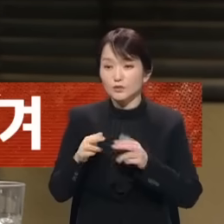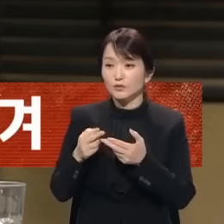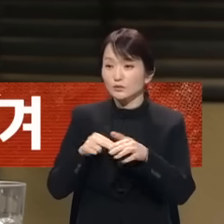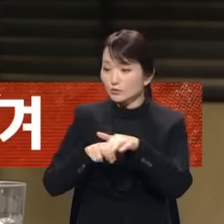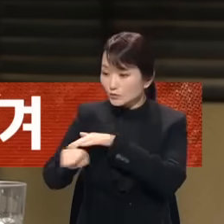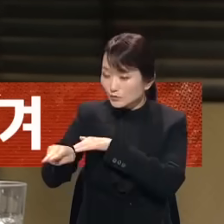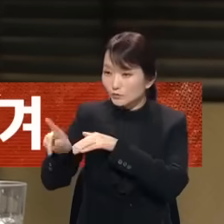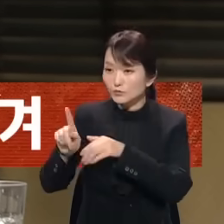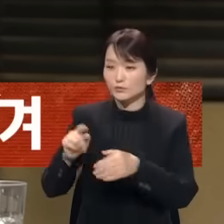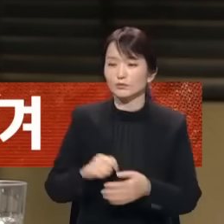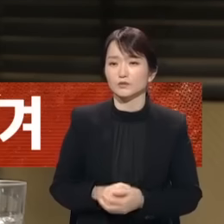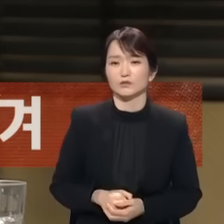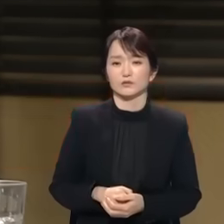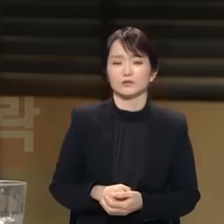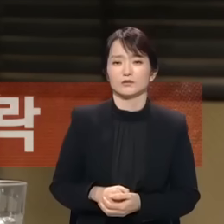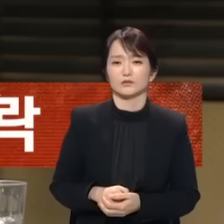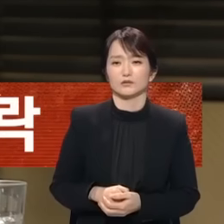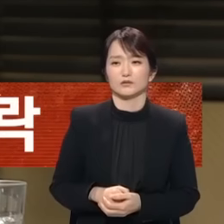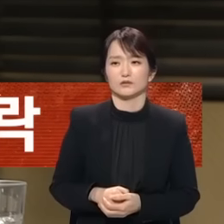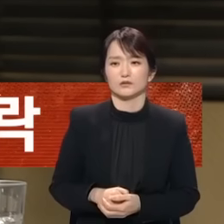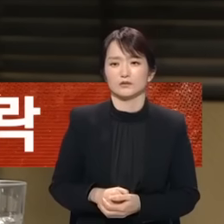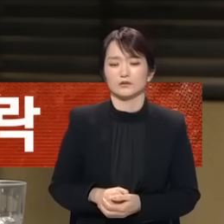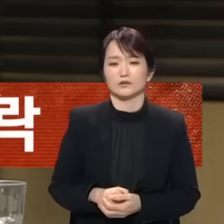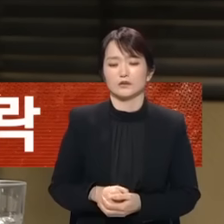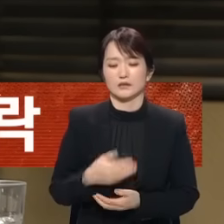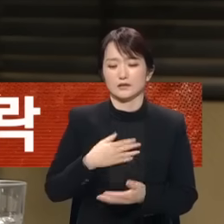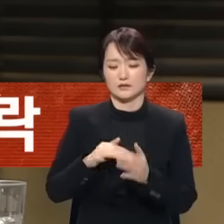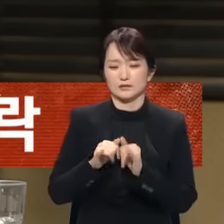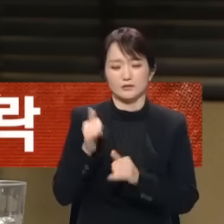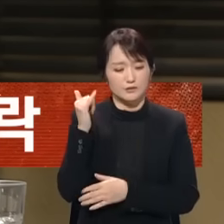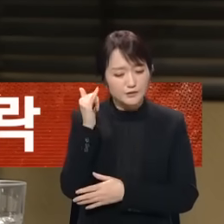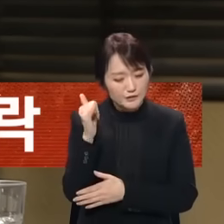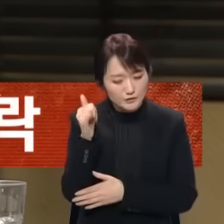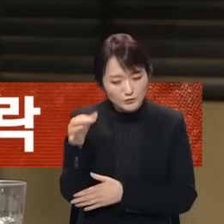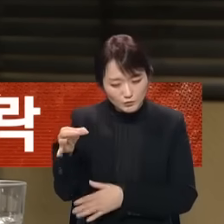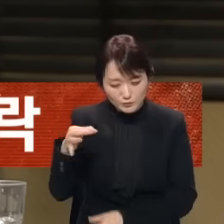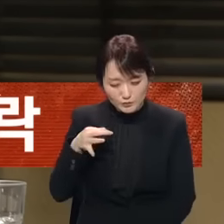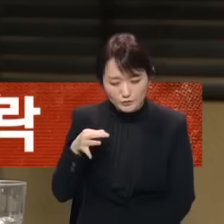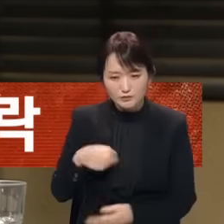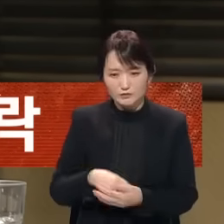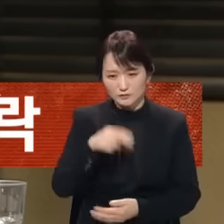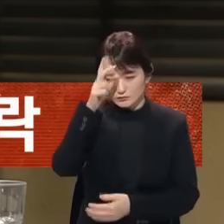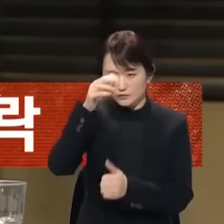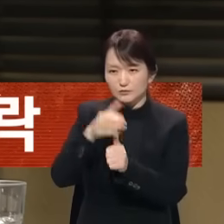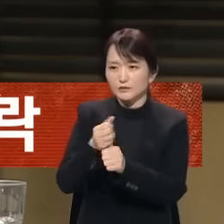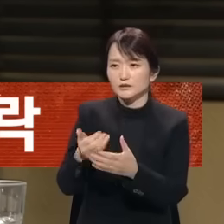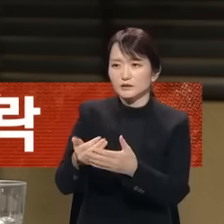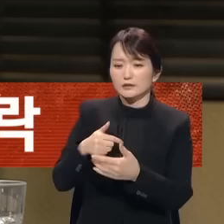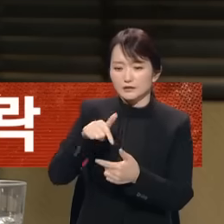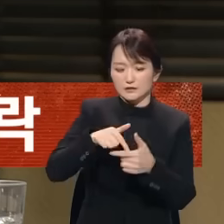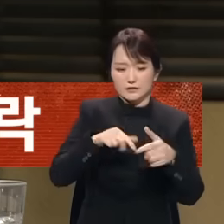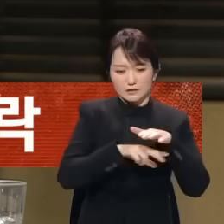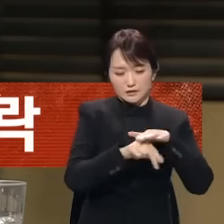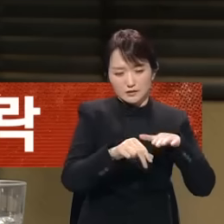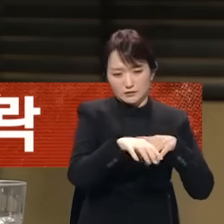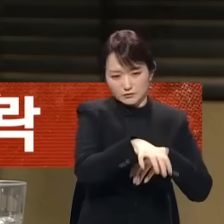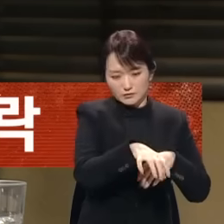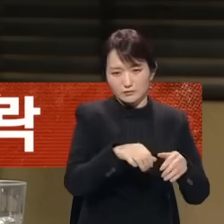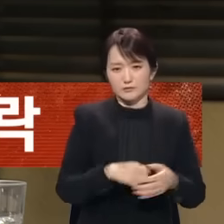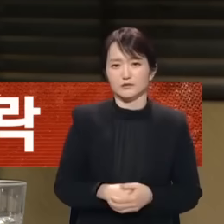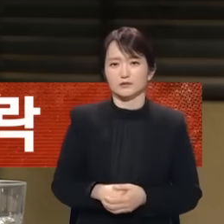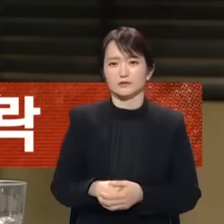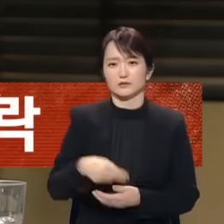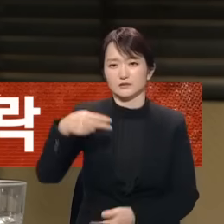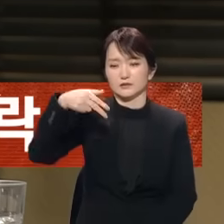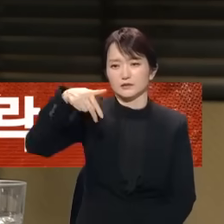공중전화로 지인들에게 도피 자금 받아가면서 도주를 해 왔고요 경찰에 붙잡힐 때까지 뭐 강남역 쪽으로 왔다가 장지동 쌍문동